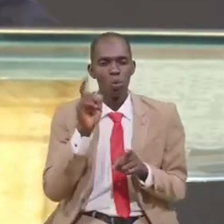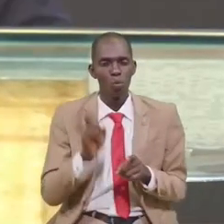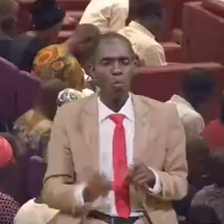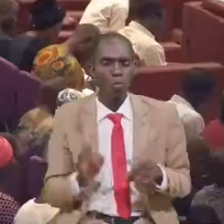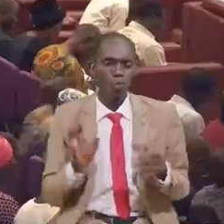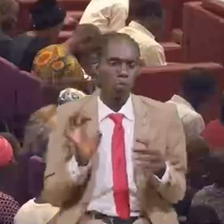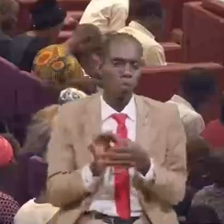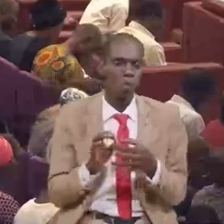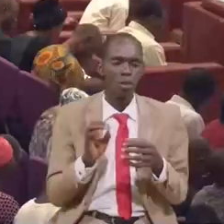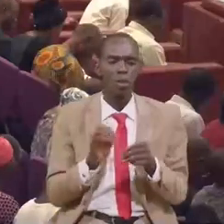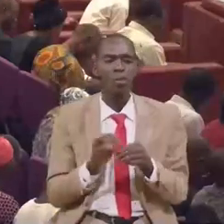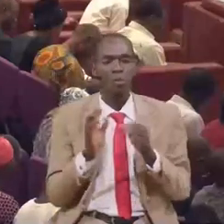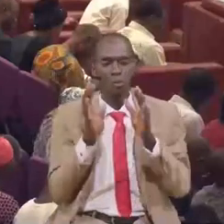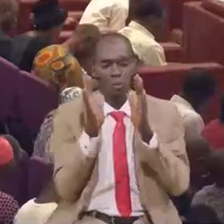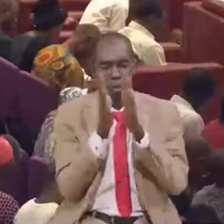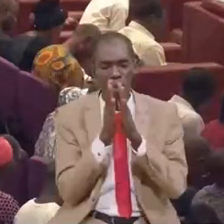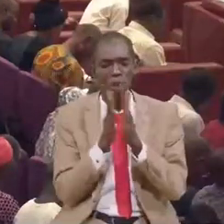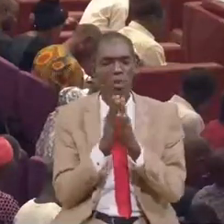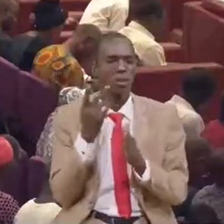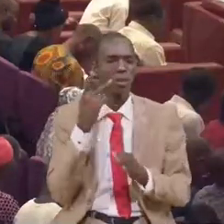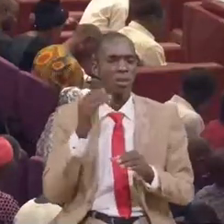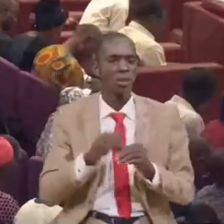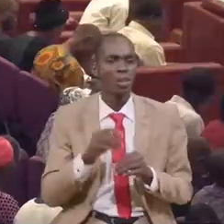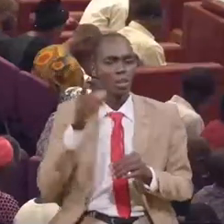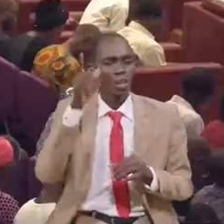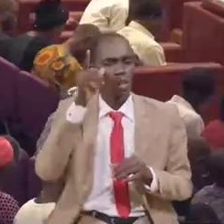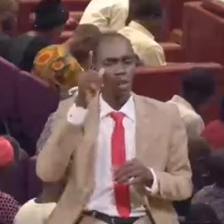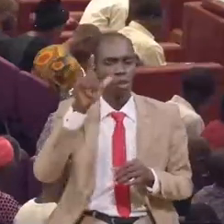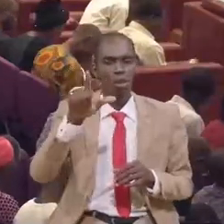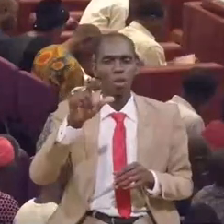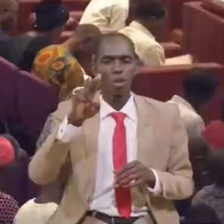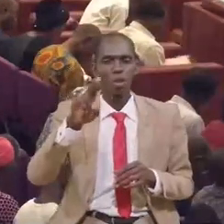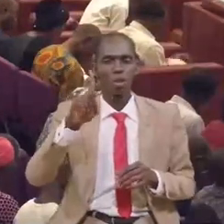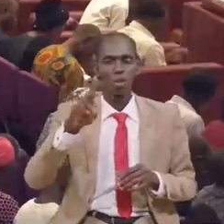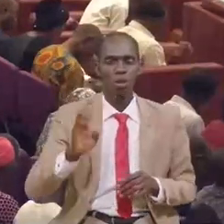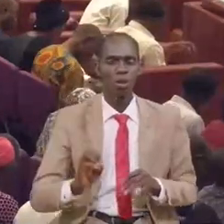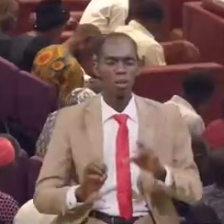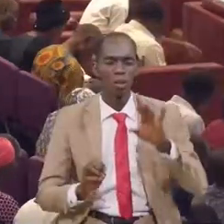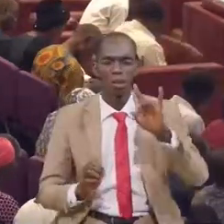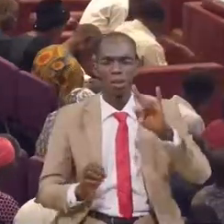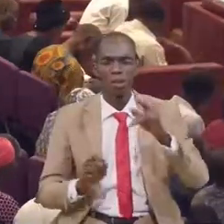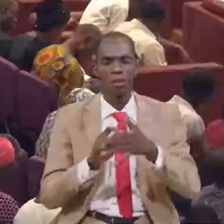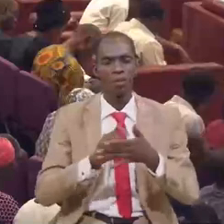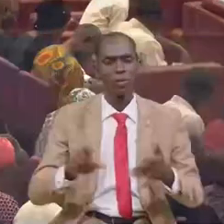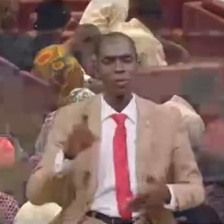devons prier. Luc 18, verset 1.